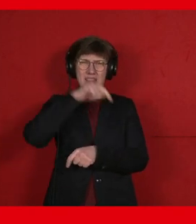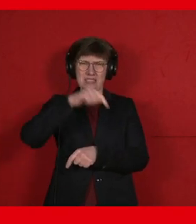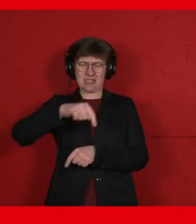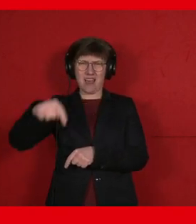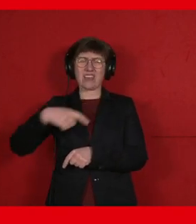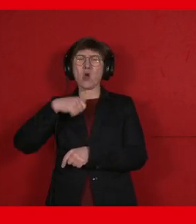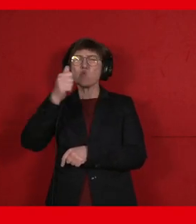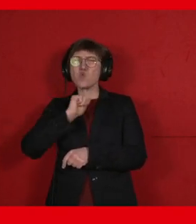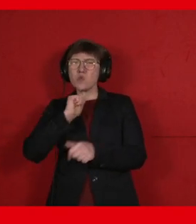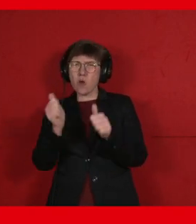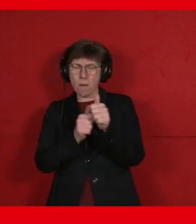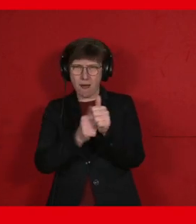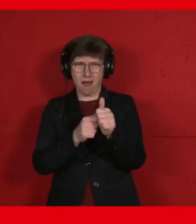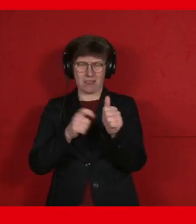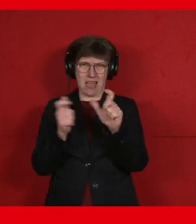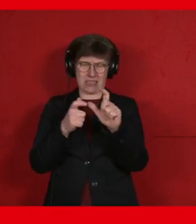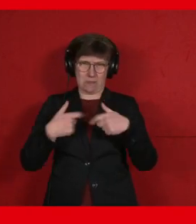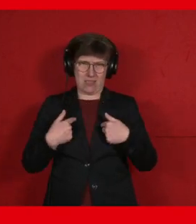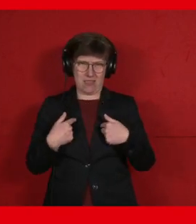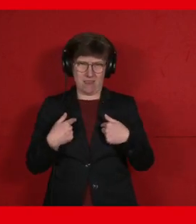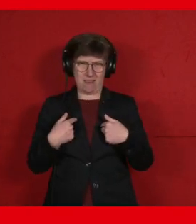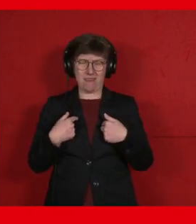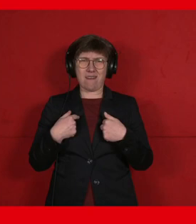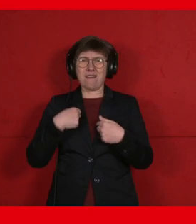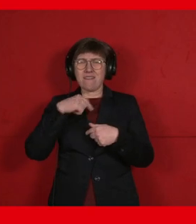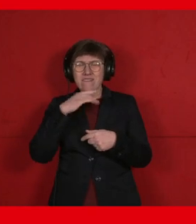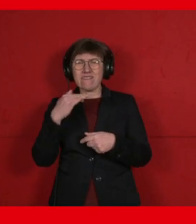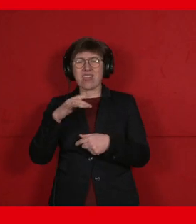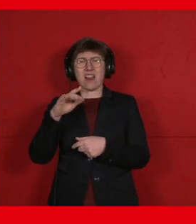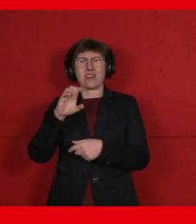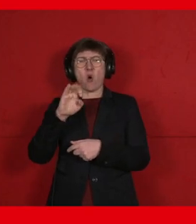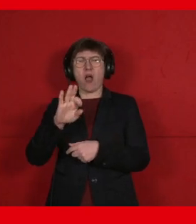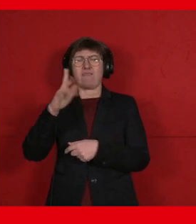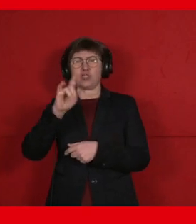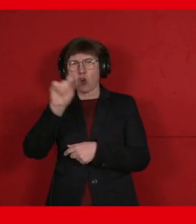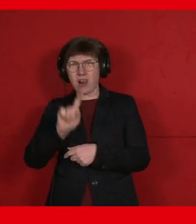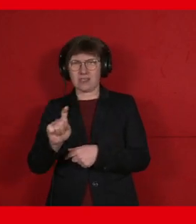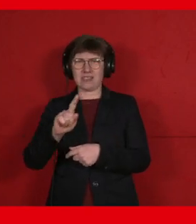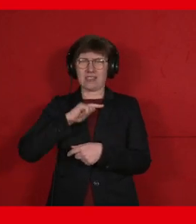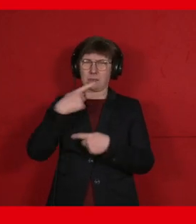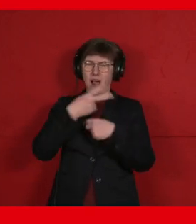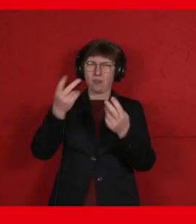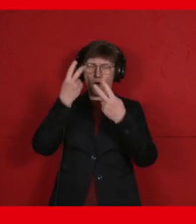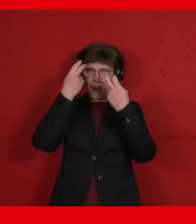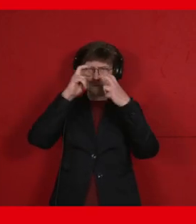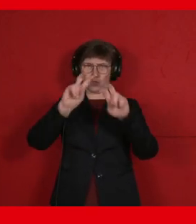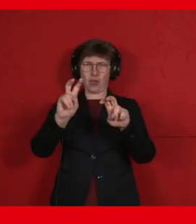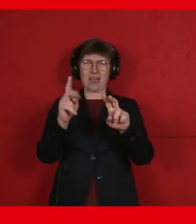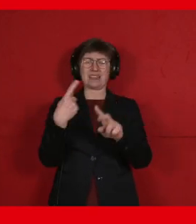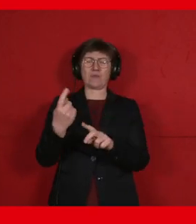Ministern der SPD, wie viel Olaf Scholz als jemand, den ich, und das sage ich hier allen nochmal,